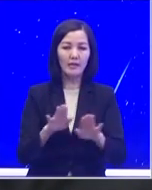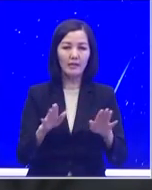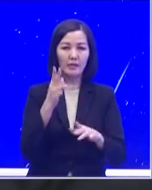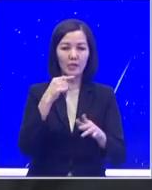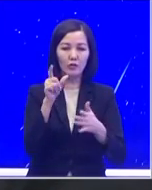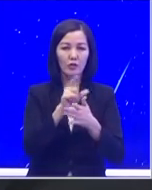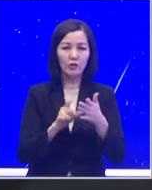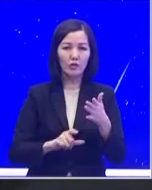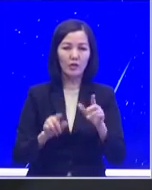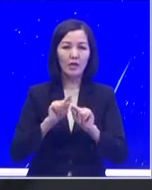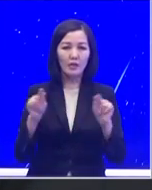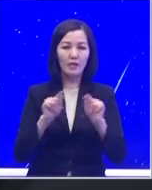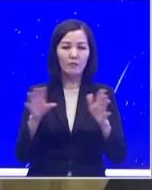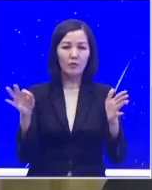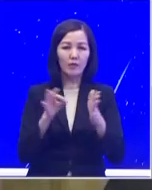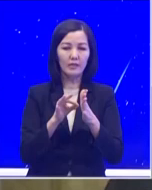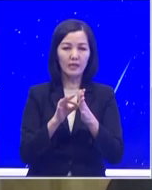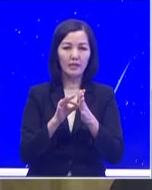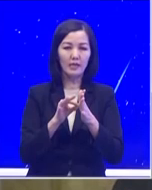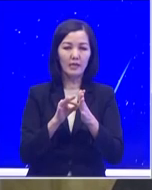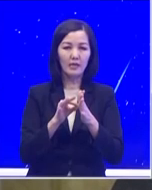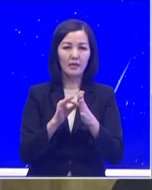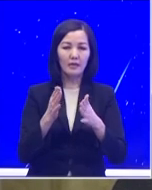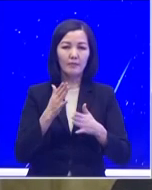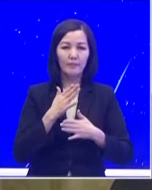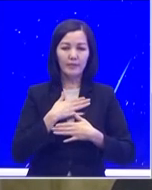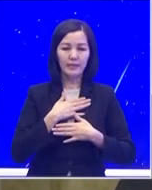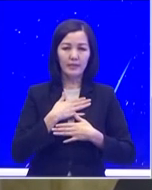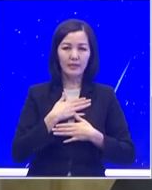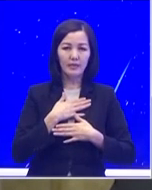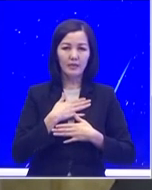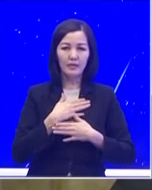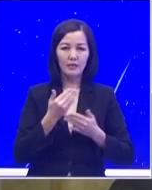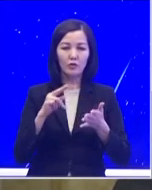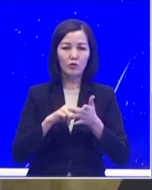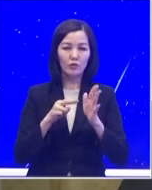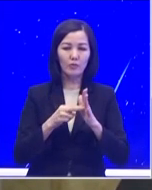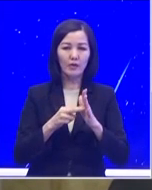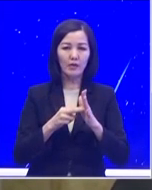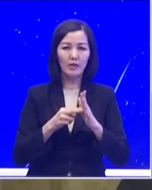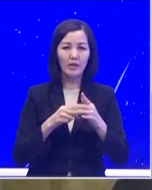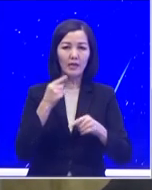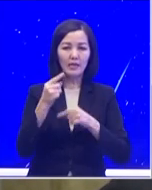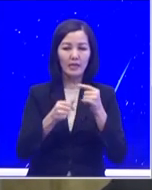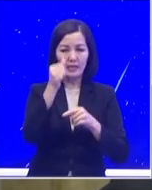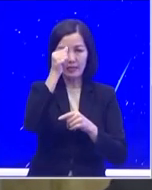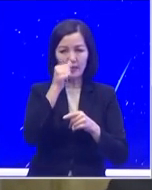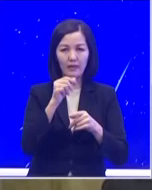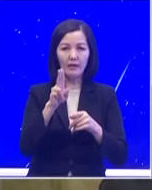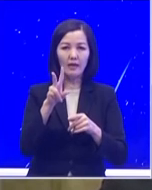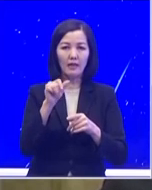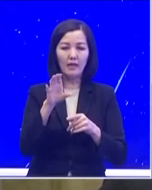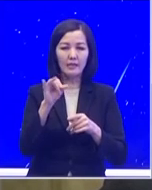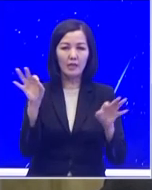жыр термелерді дәріптеу мақсатында біз енді жоспар бойынша келесі айды классикалық музыка айы